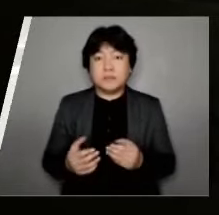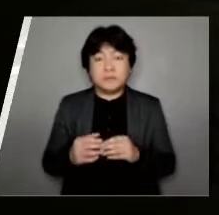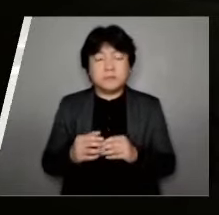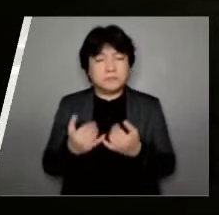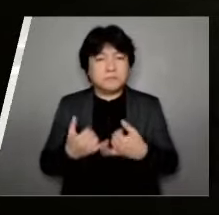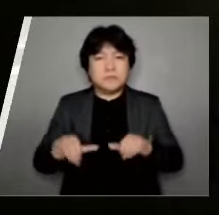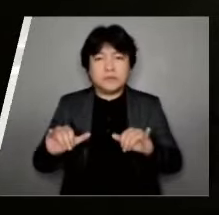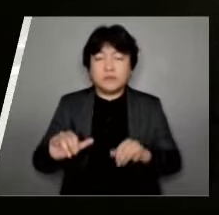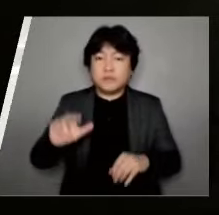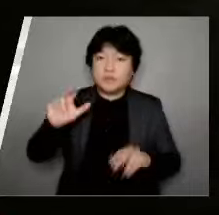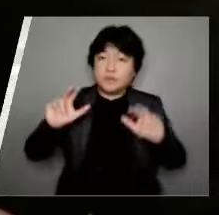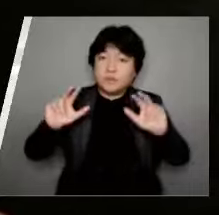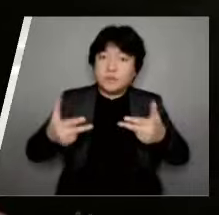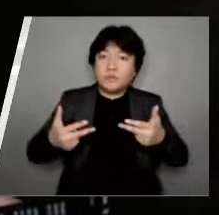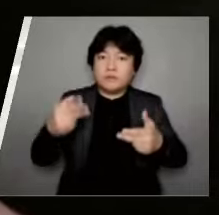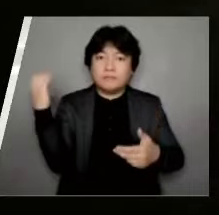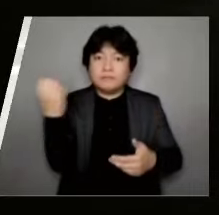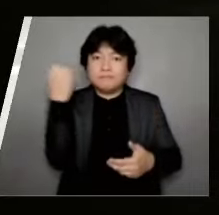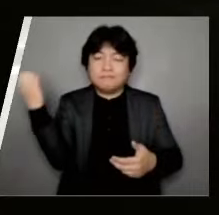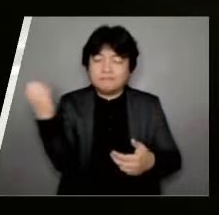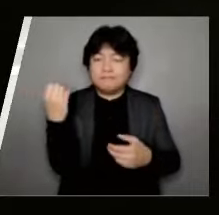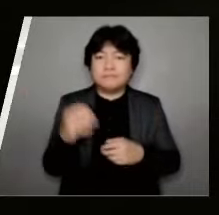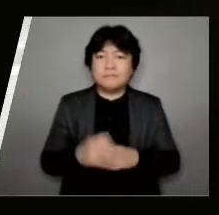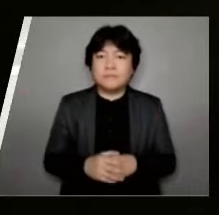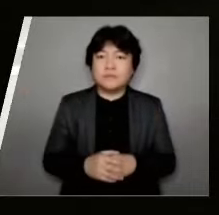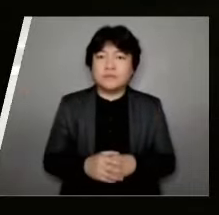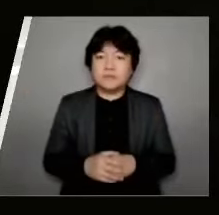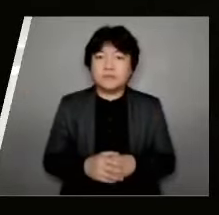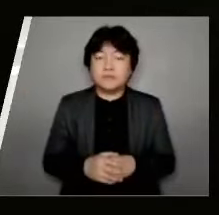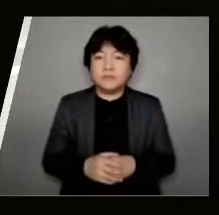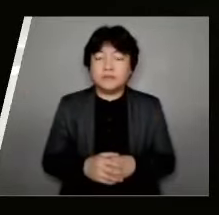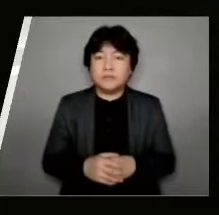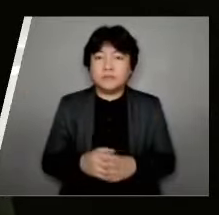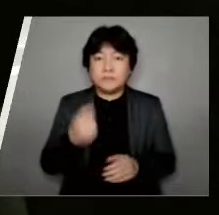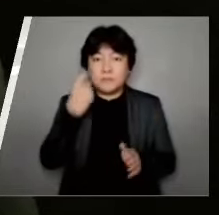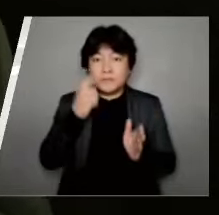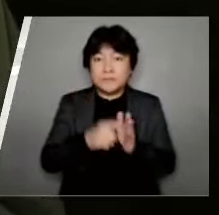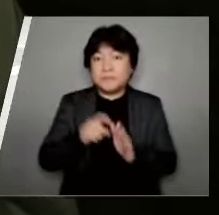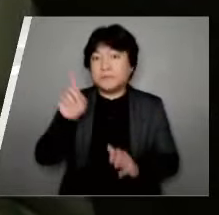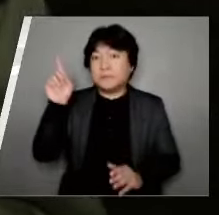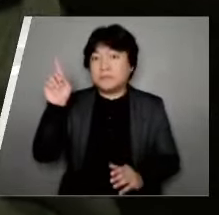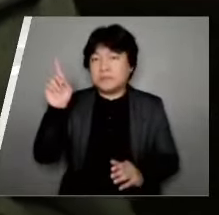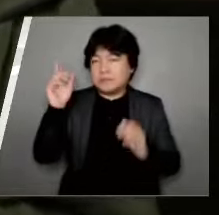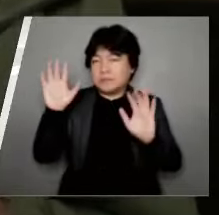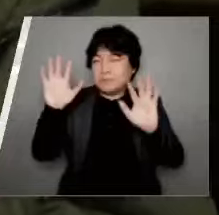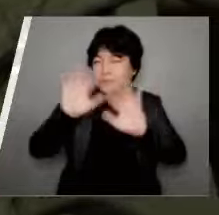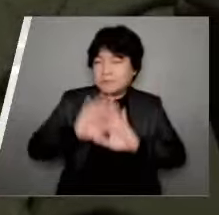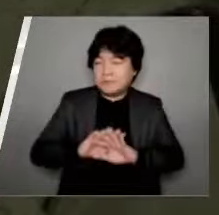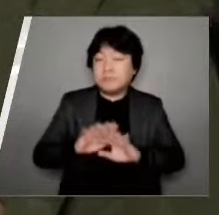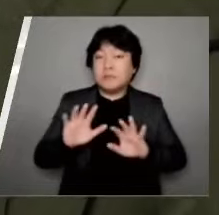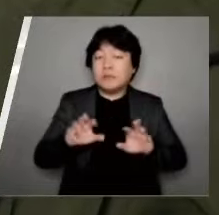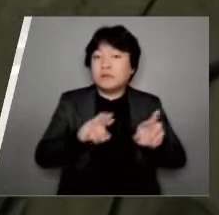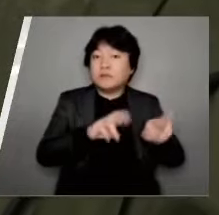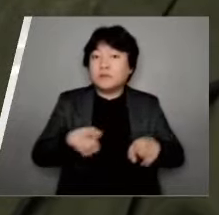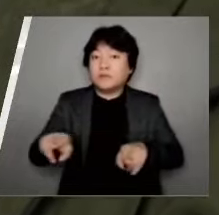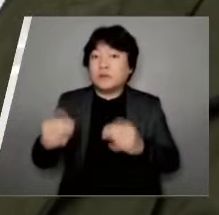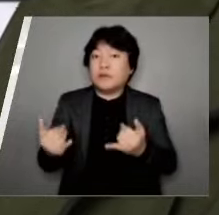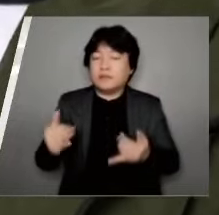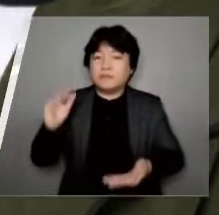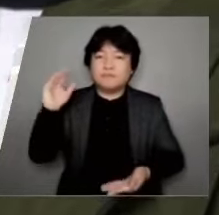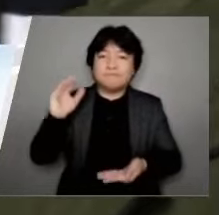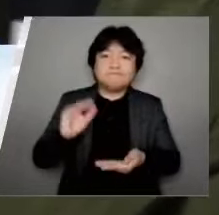alarma. Hindi na gaanong natatanaw dahil medyo madilim na, pero mas kalmado na yung agos ng ilog natin. At kasalukuyan